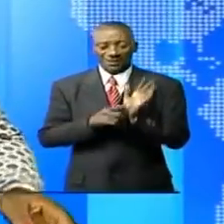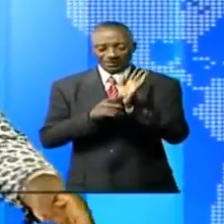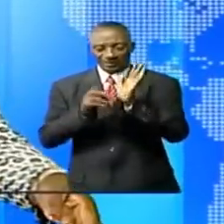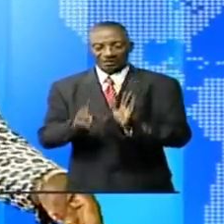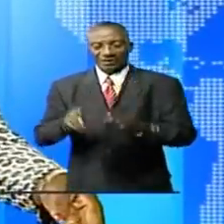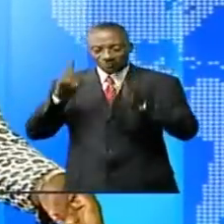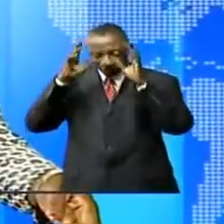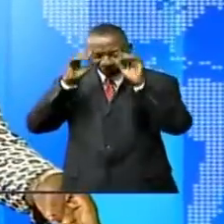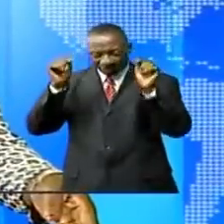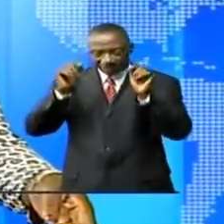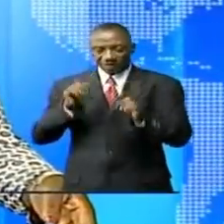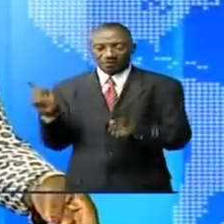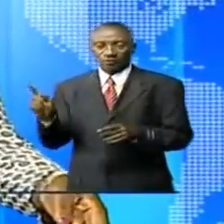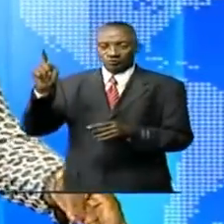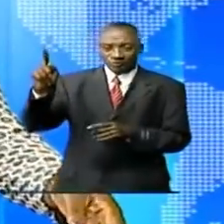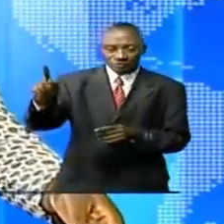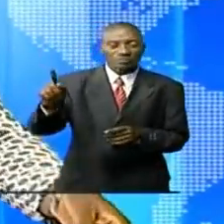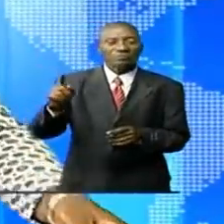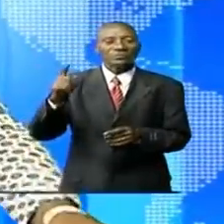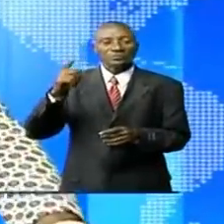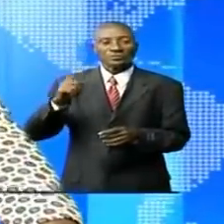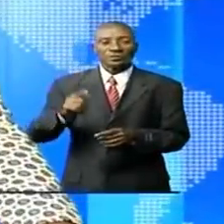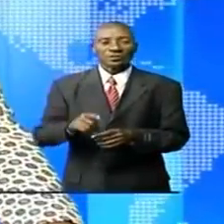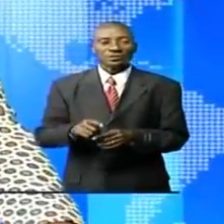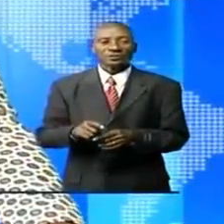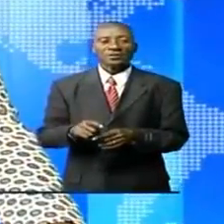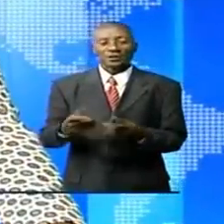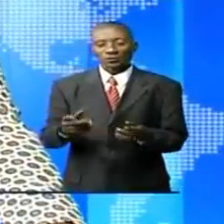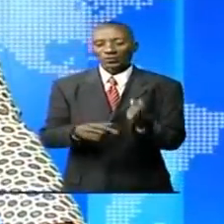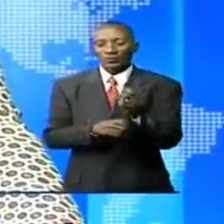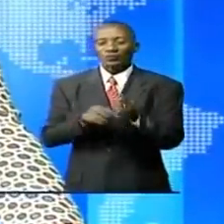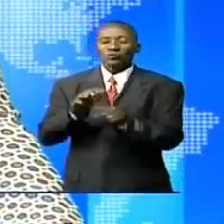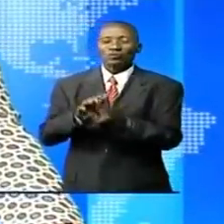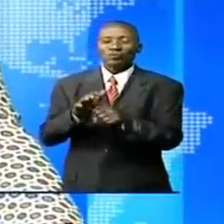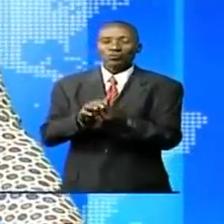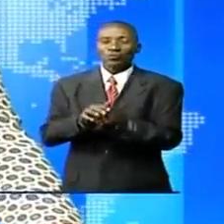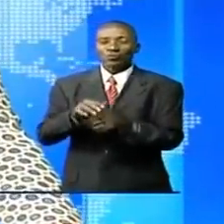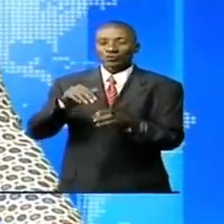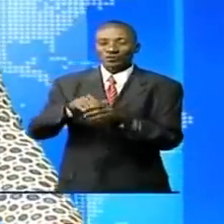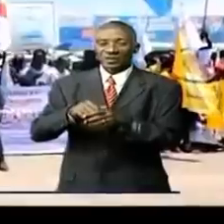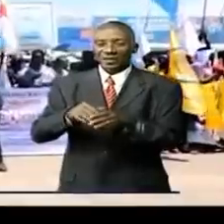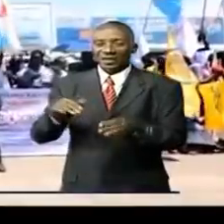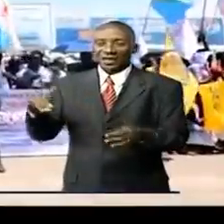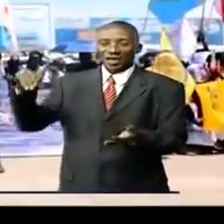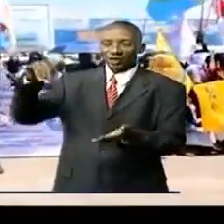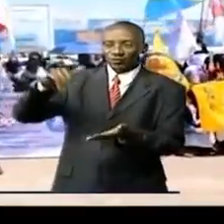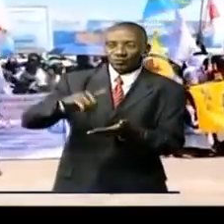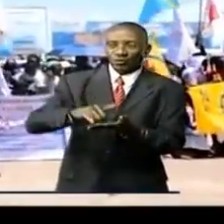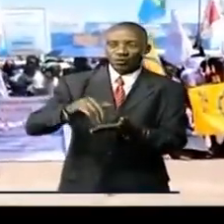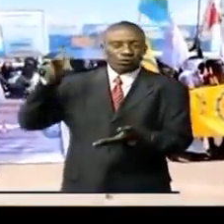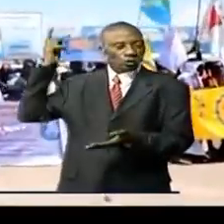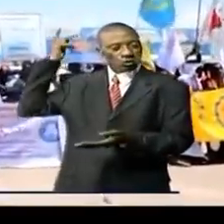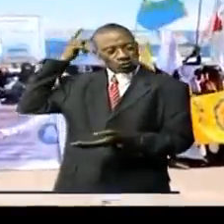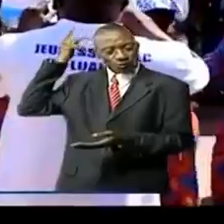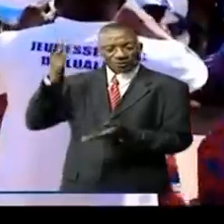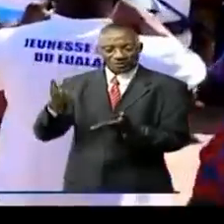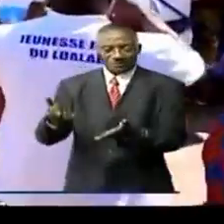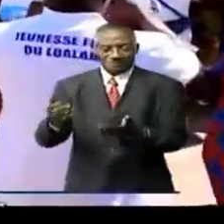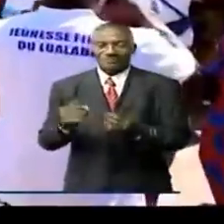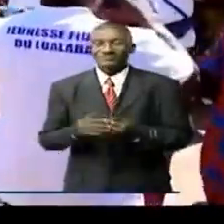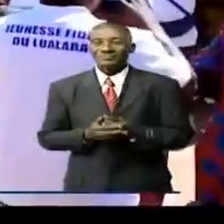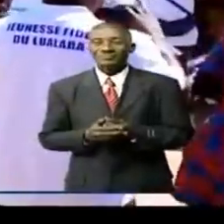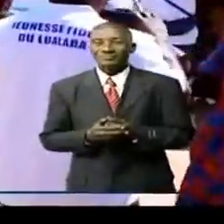partie du pays s'était amassée à l'aéroport de Kolwezi pour l'accueillir. Regardez. C'est dans la mi-journée que